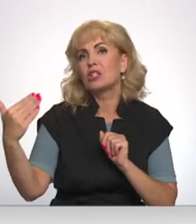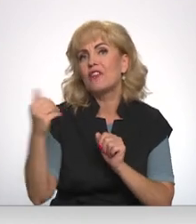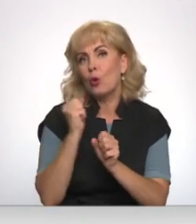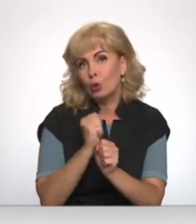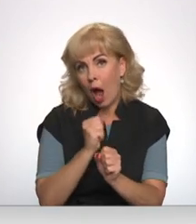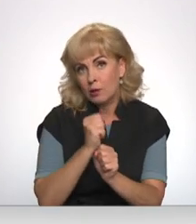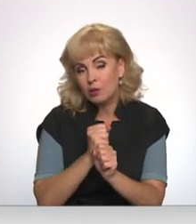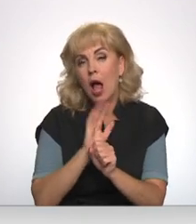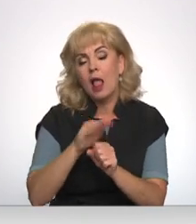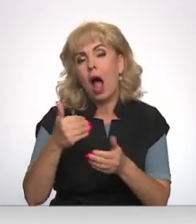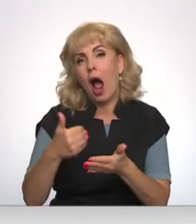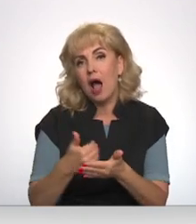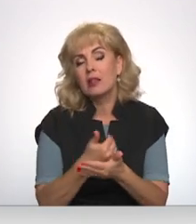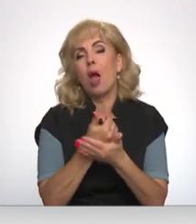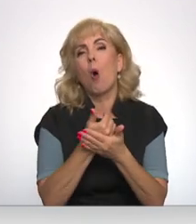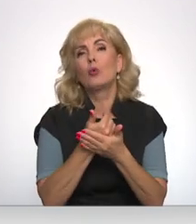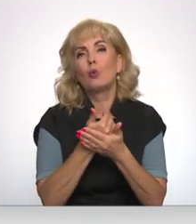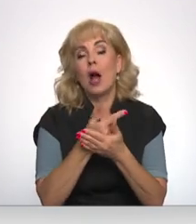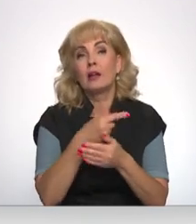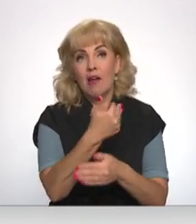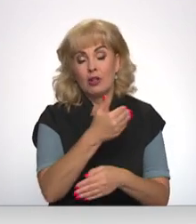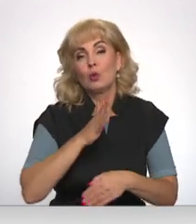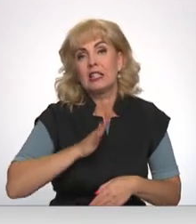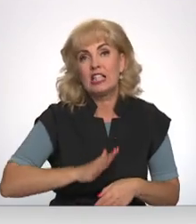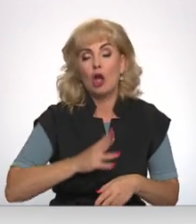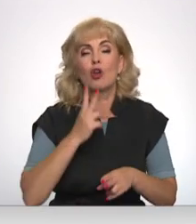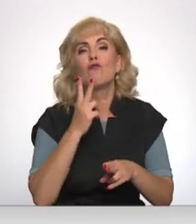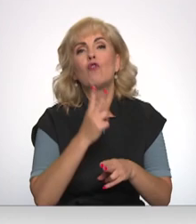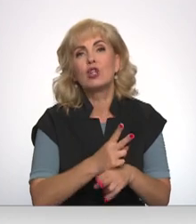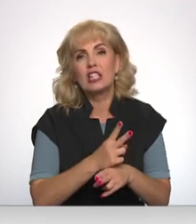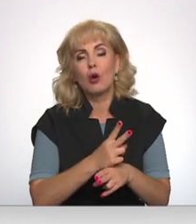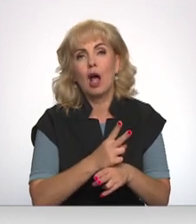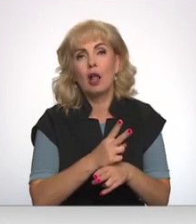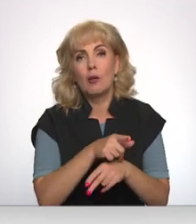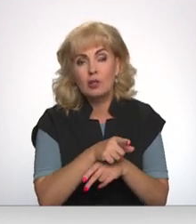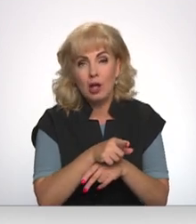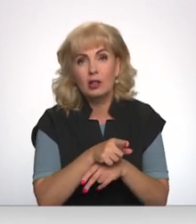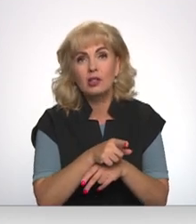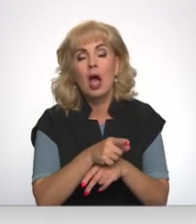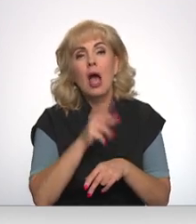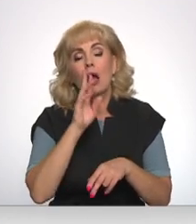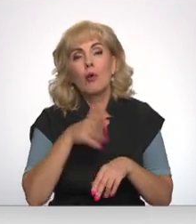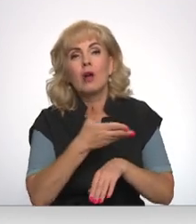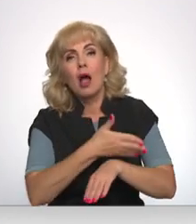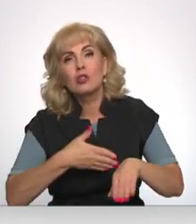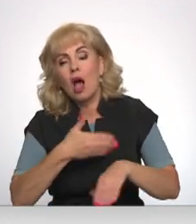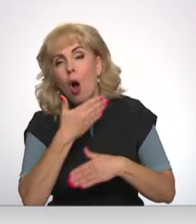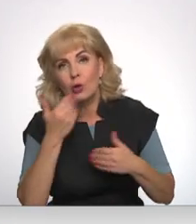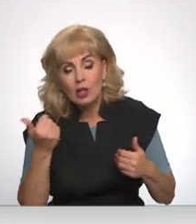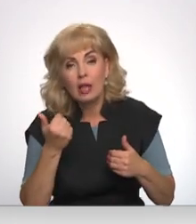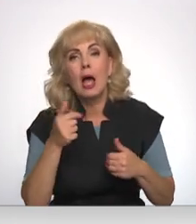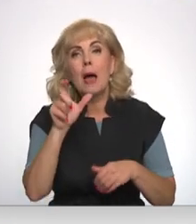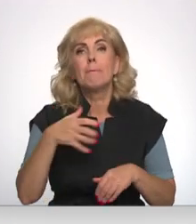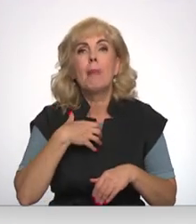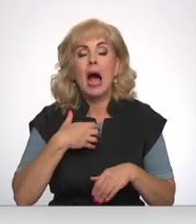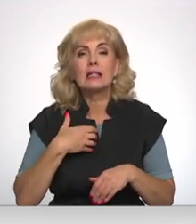lai atjaunotu cietušajiem funkcionalitāti zaudētajās ekstremitātēs. Iespēja robežās pacienti